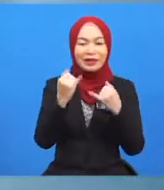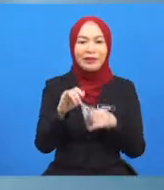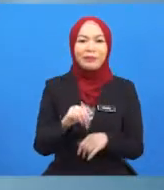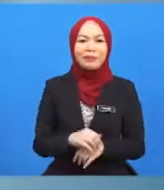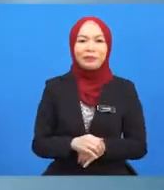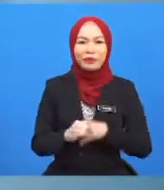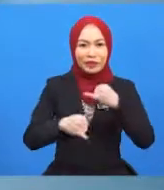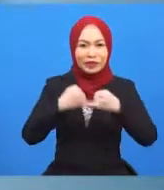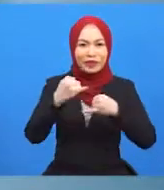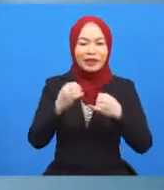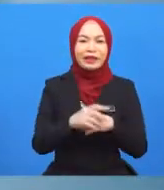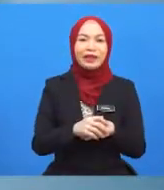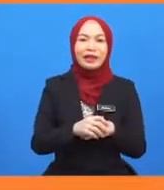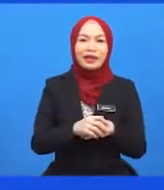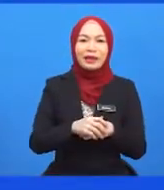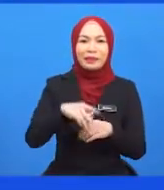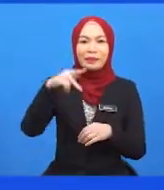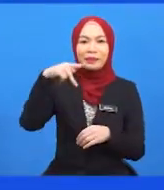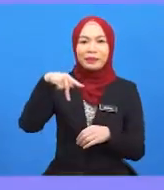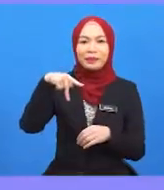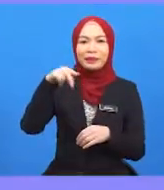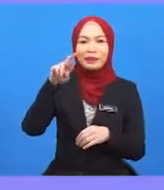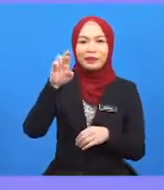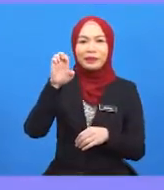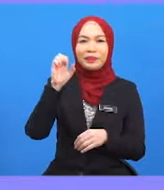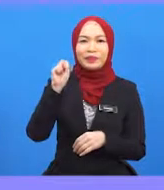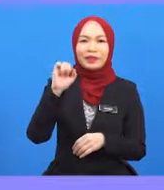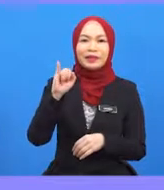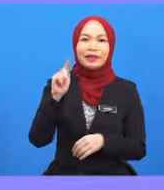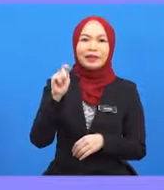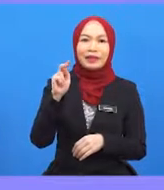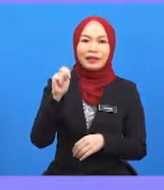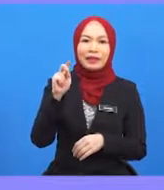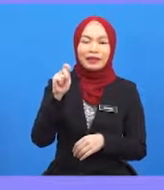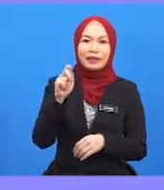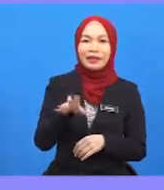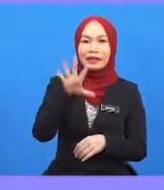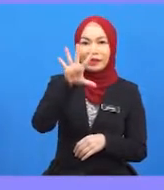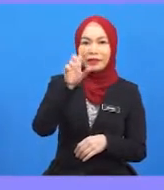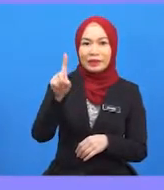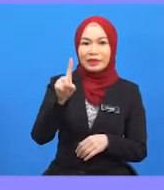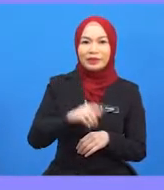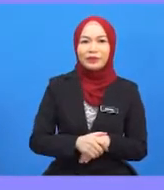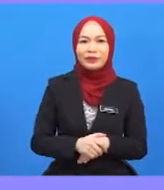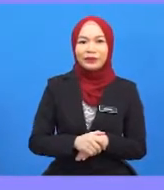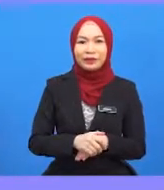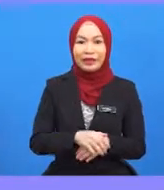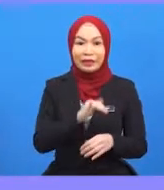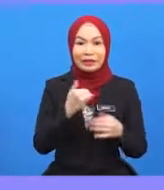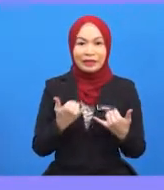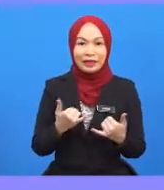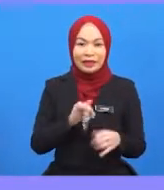Okey, pada pembelajaran kita pada hari ini, cikgu akan menerangkan bab 6, kimia tingkatan 4, iaitu bab